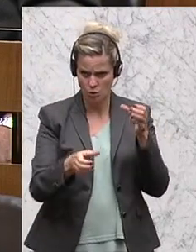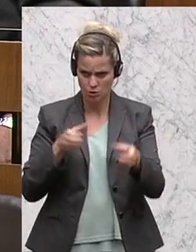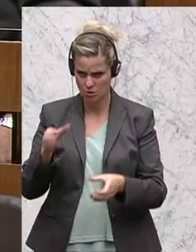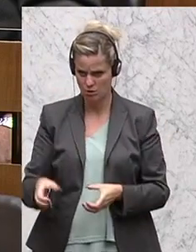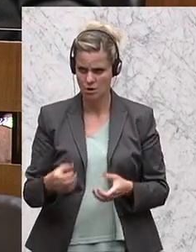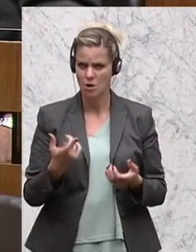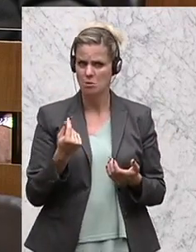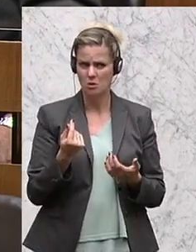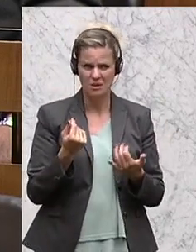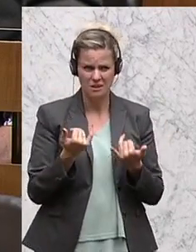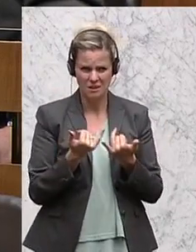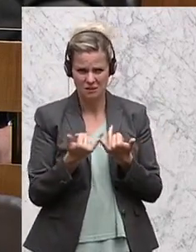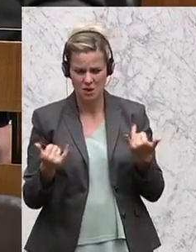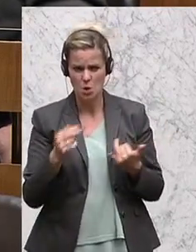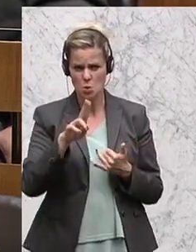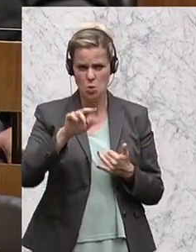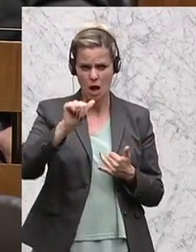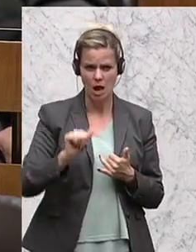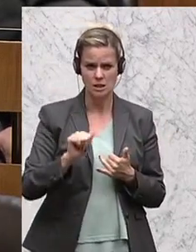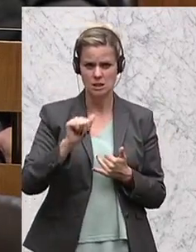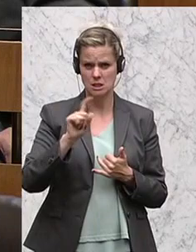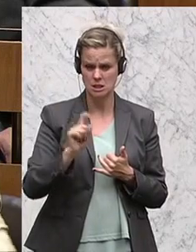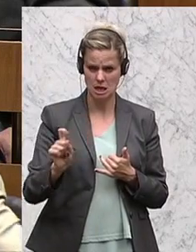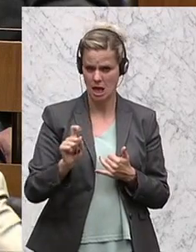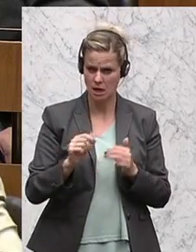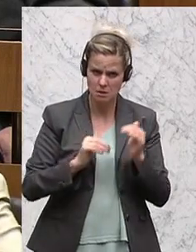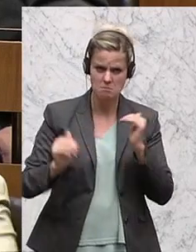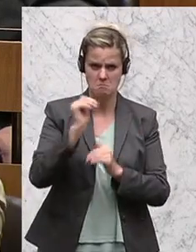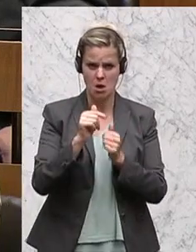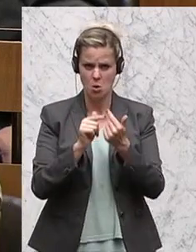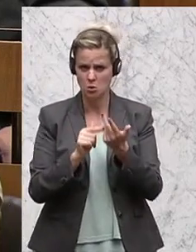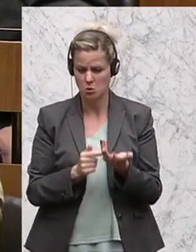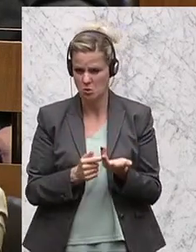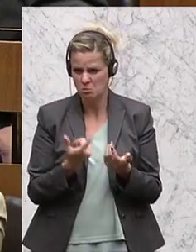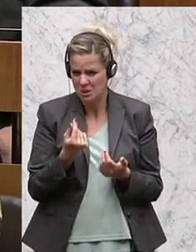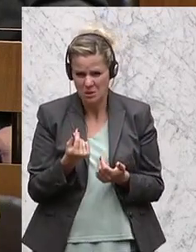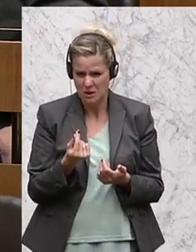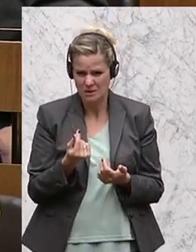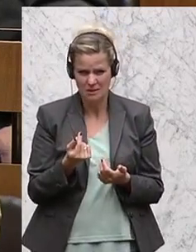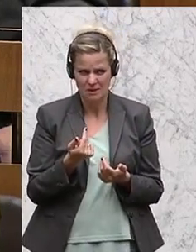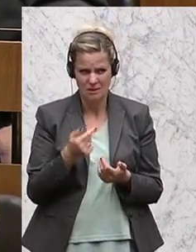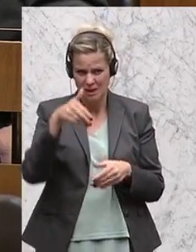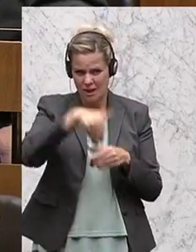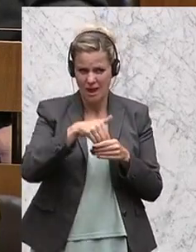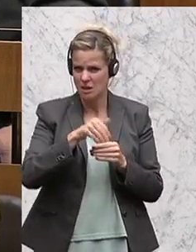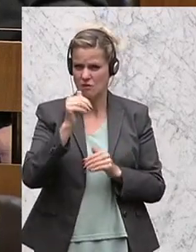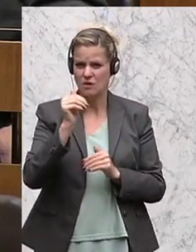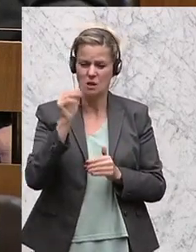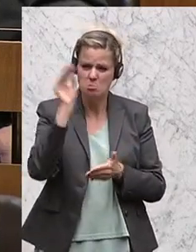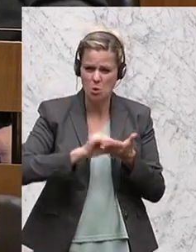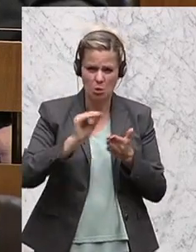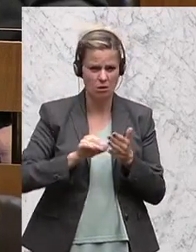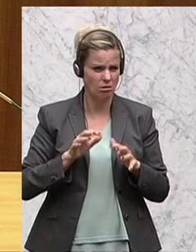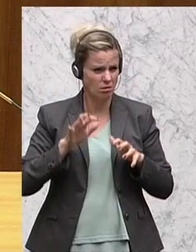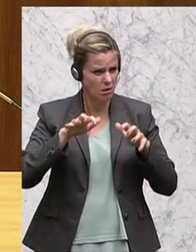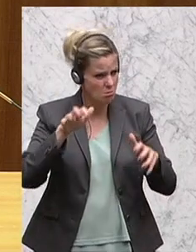ÜLAS aufstocken? Wollen Sie die ÜAZ aufstocken, die ein unheimliches Bürokratiemonster sind, die